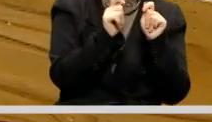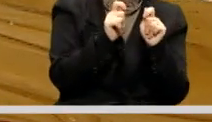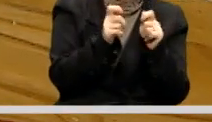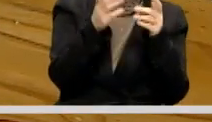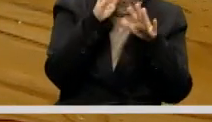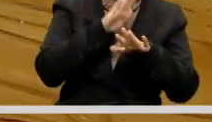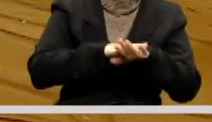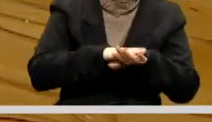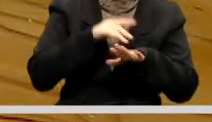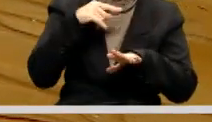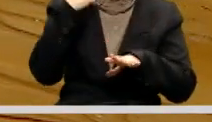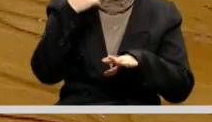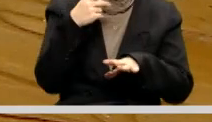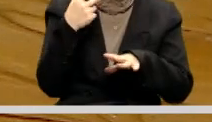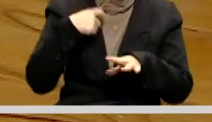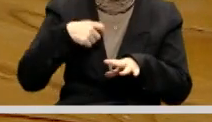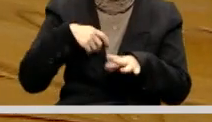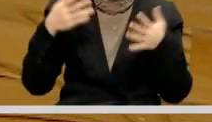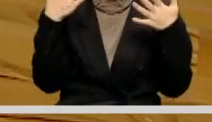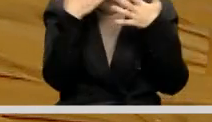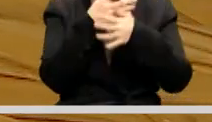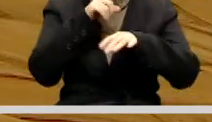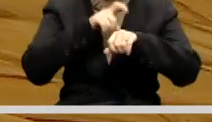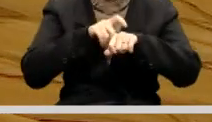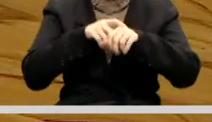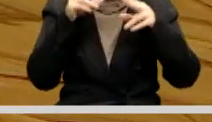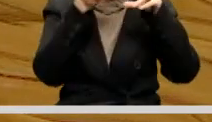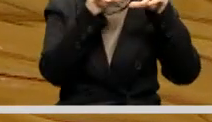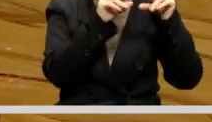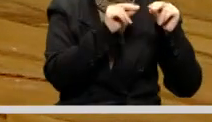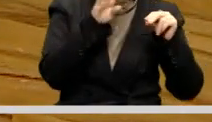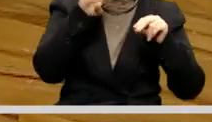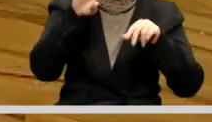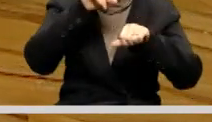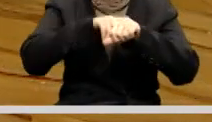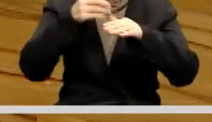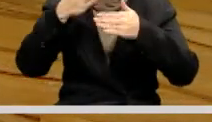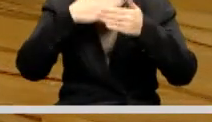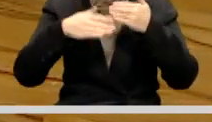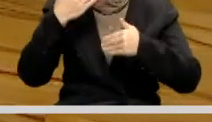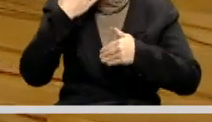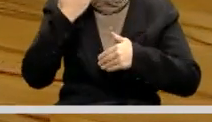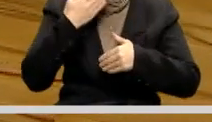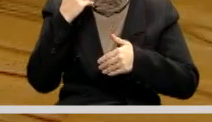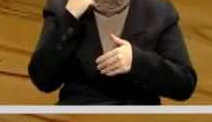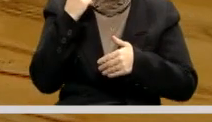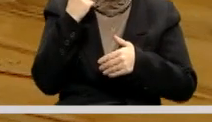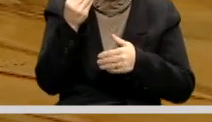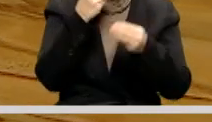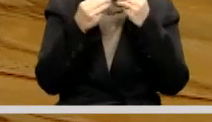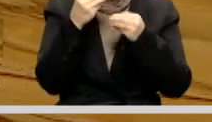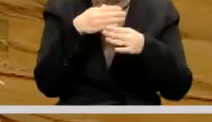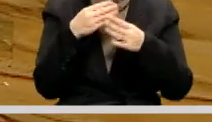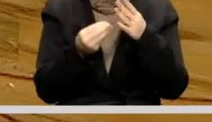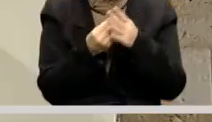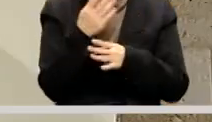gıdaları özellikle akşam saatlerinde uykudan 4 saat öncesine kadar mesela şekerli gıdaları çıkarıp bunun yerine bitki